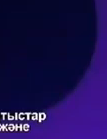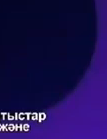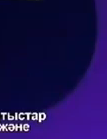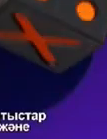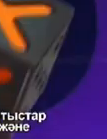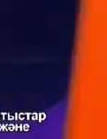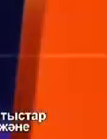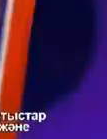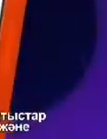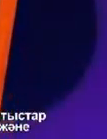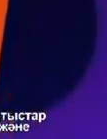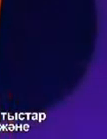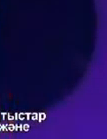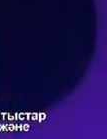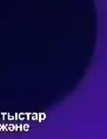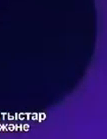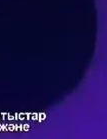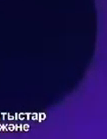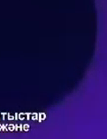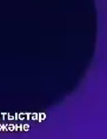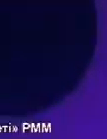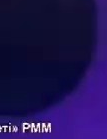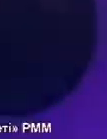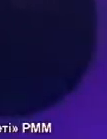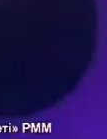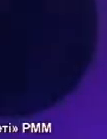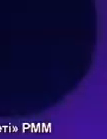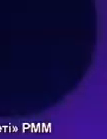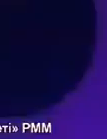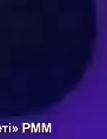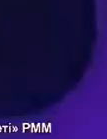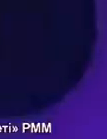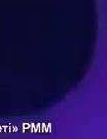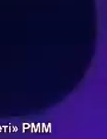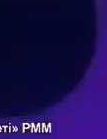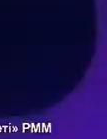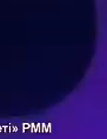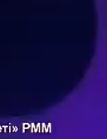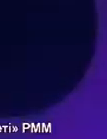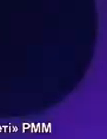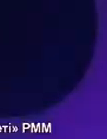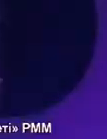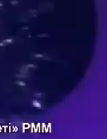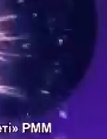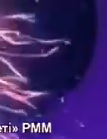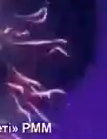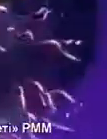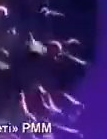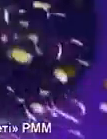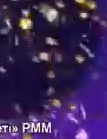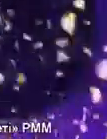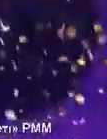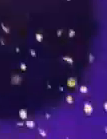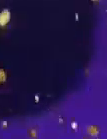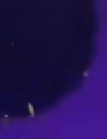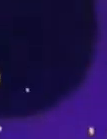бастау оңай. Винлайн қосымшасын жүктеп алыңыз. 5 үздік матчтың нәтижелерін таңдаңыз. Және 5 миллион теңге